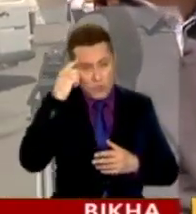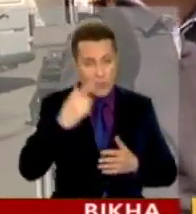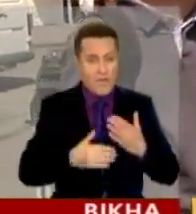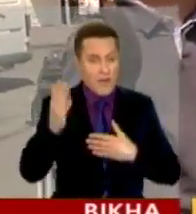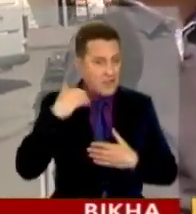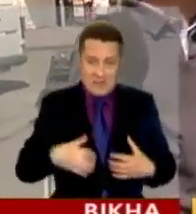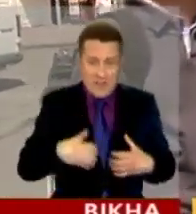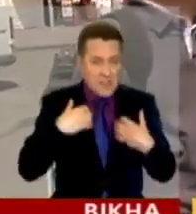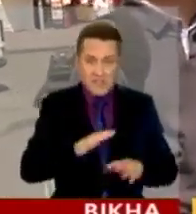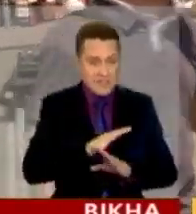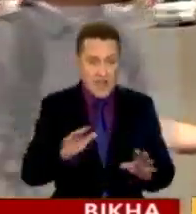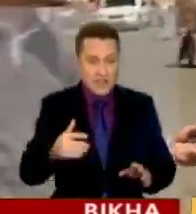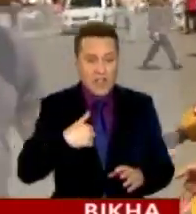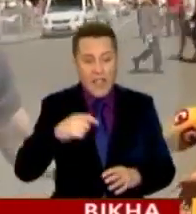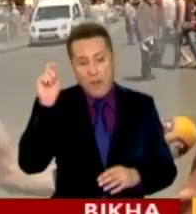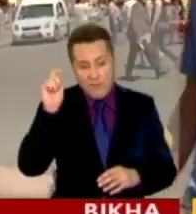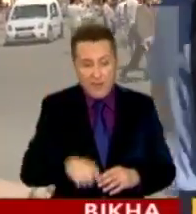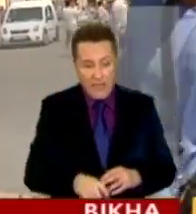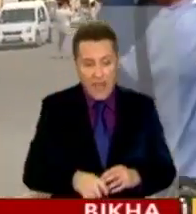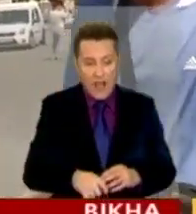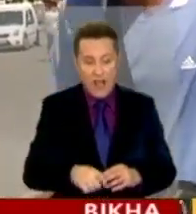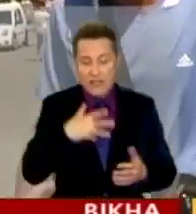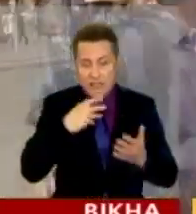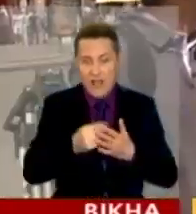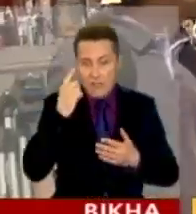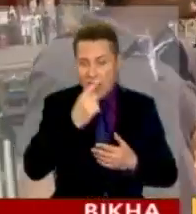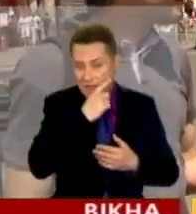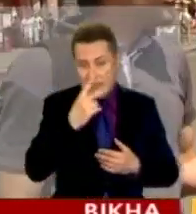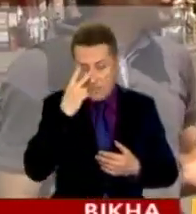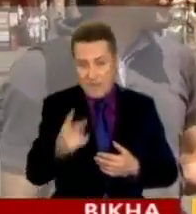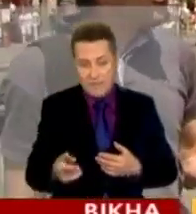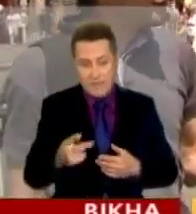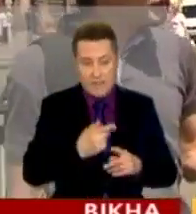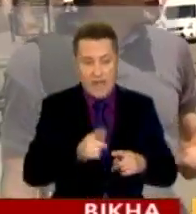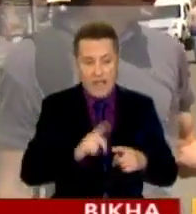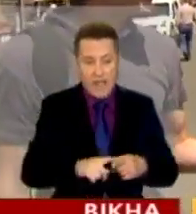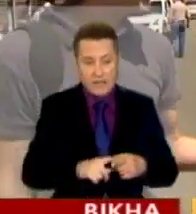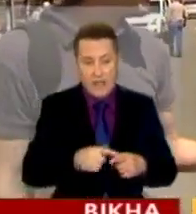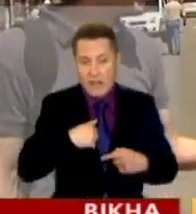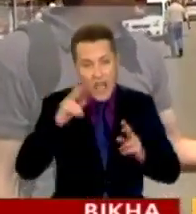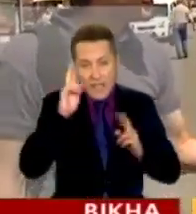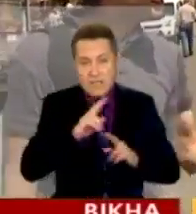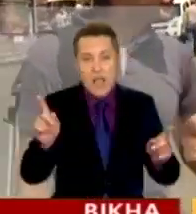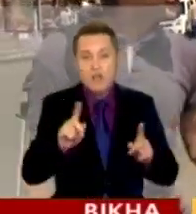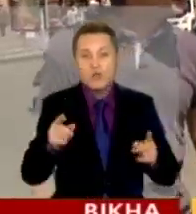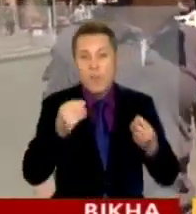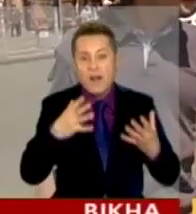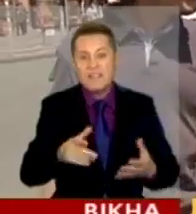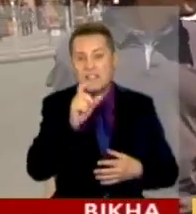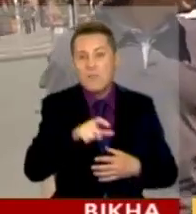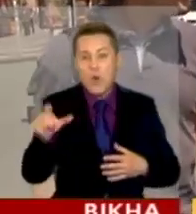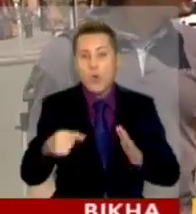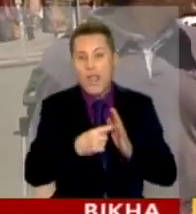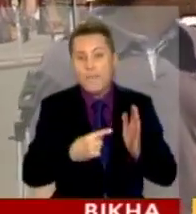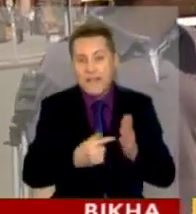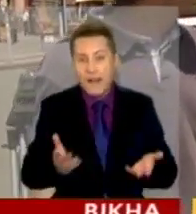Мені теж не страшно. От я приїхав, сам на свої глаза подивитися. Я не знаю, що ділити. От нам, простим гражданам, ми